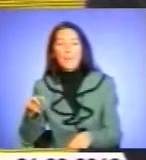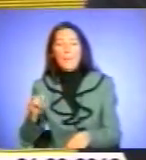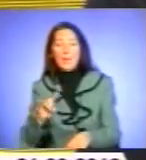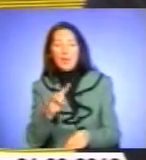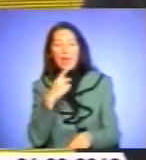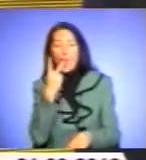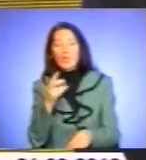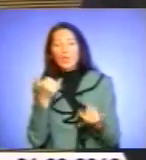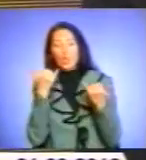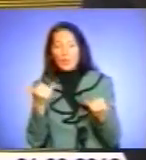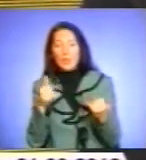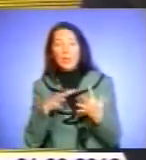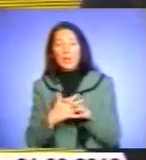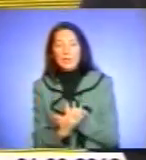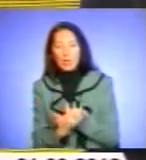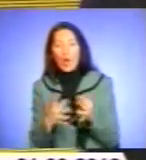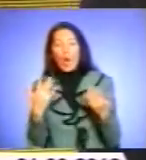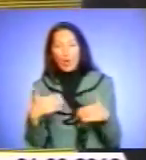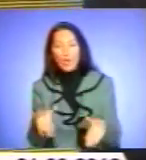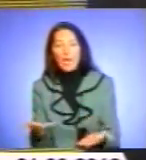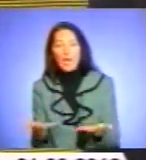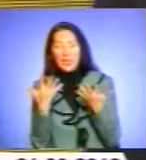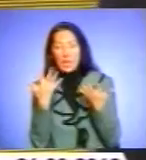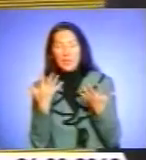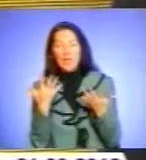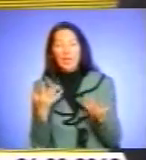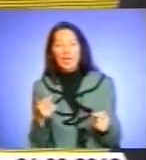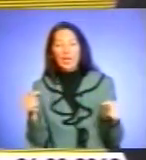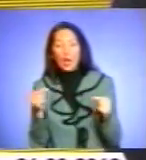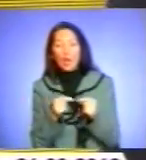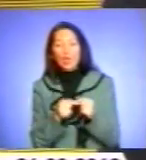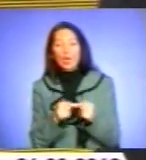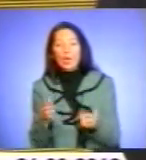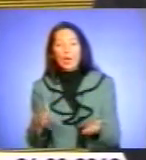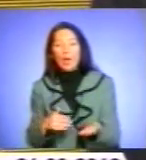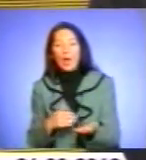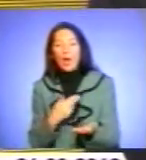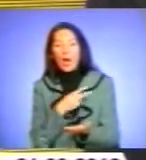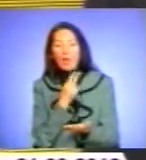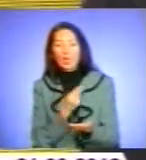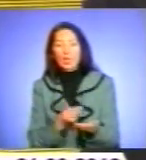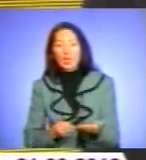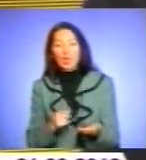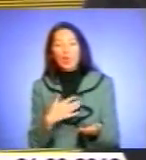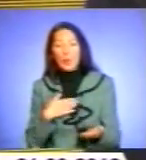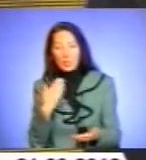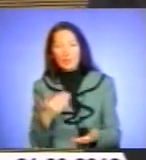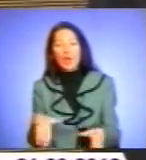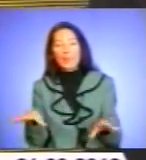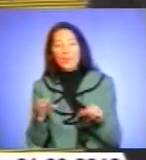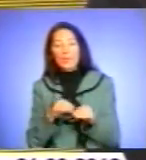село. И уже ясные, четкие очертания того, что мы с вами вместе начали